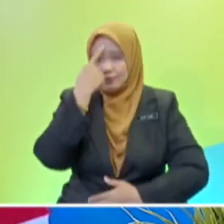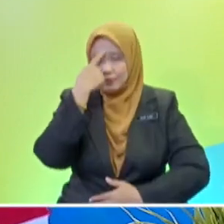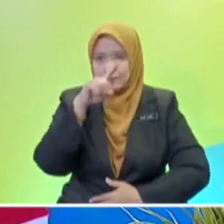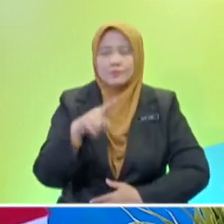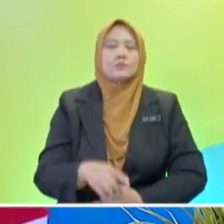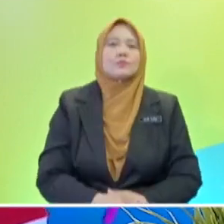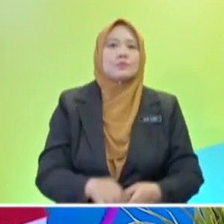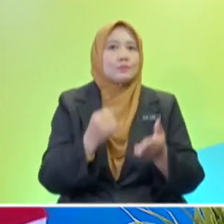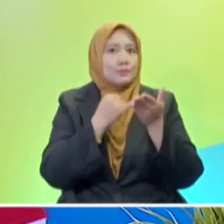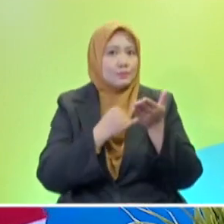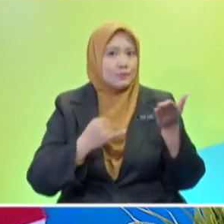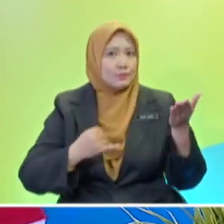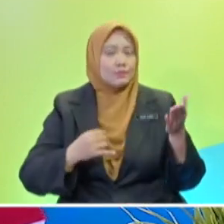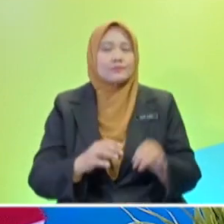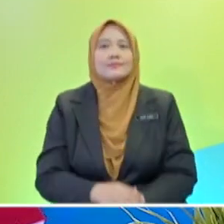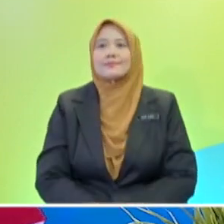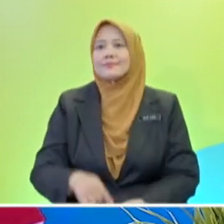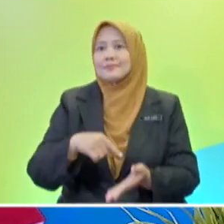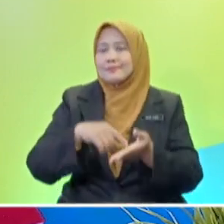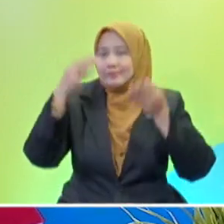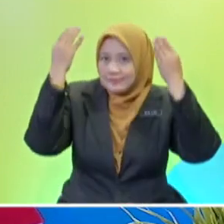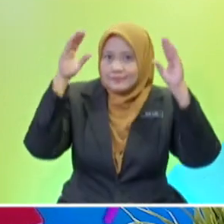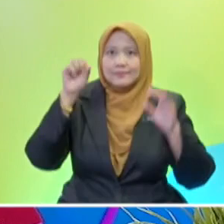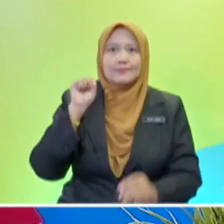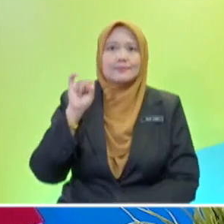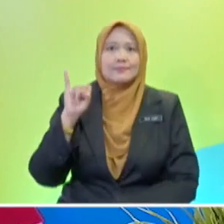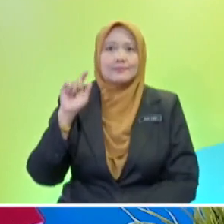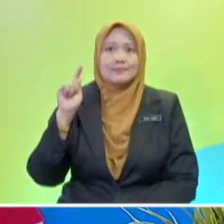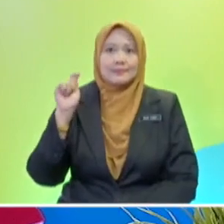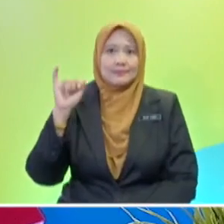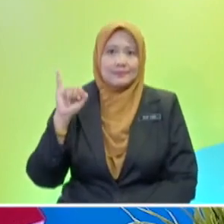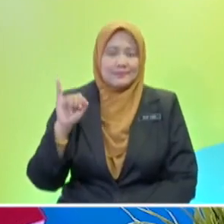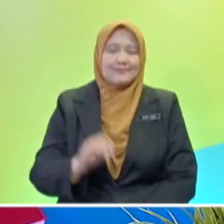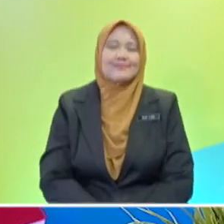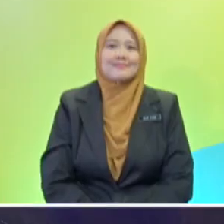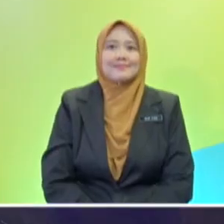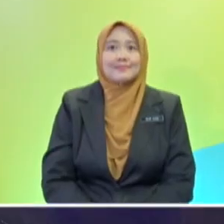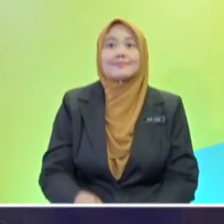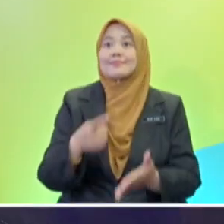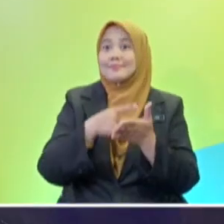seni dijual inilah Dia Cikgu Siti Apa kabar Siti